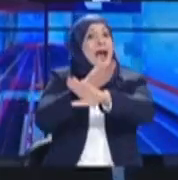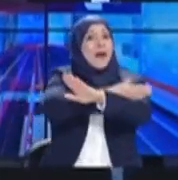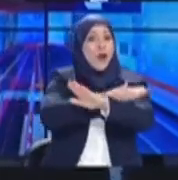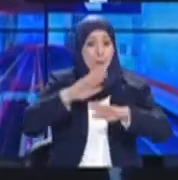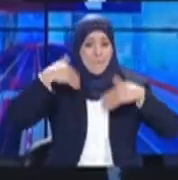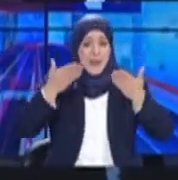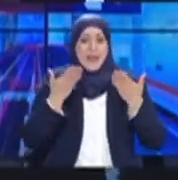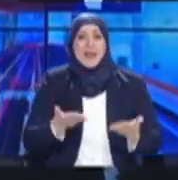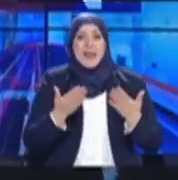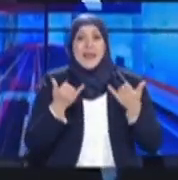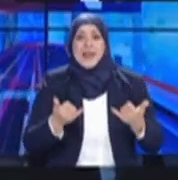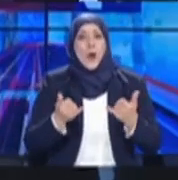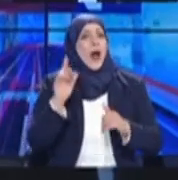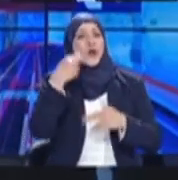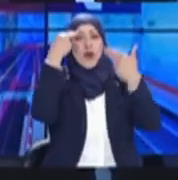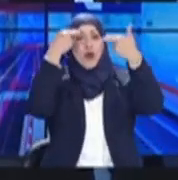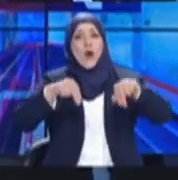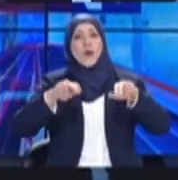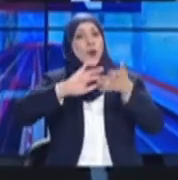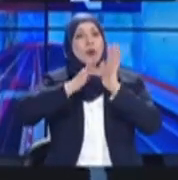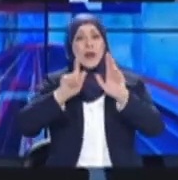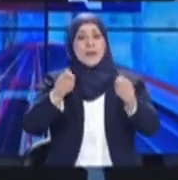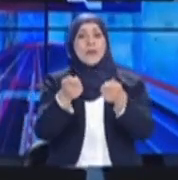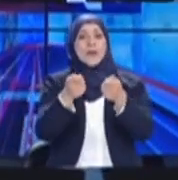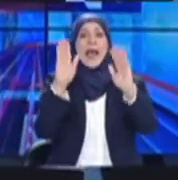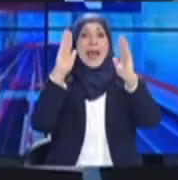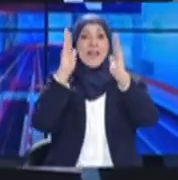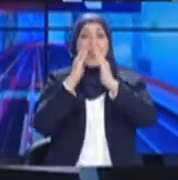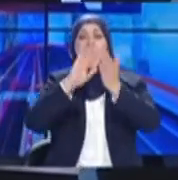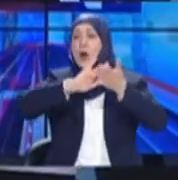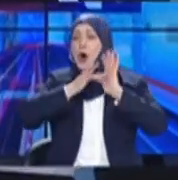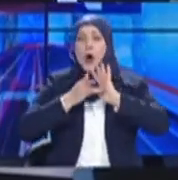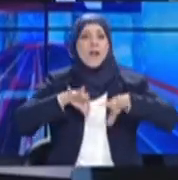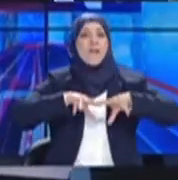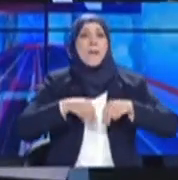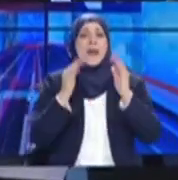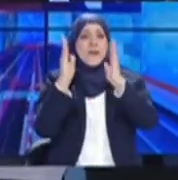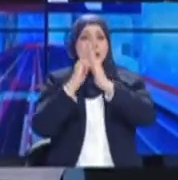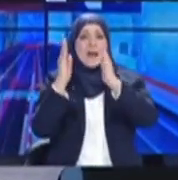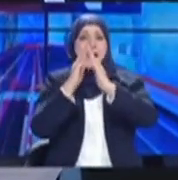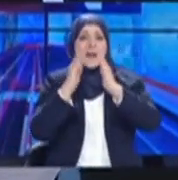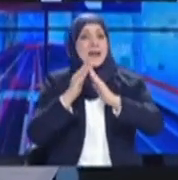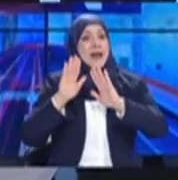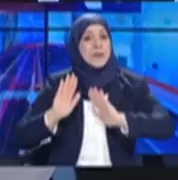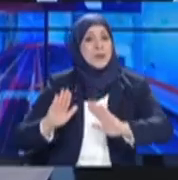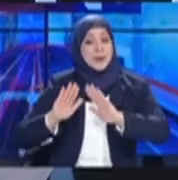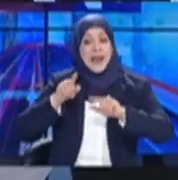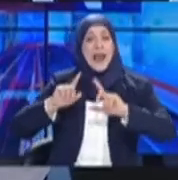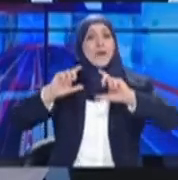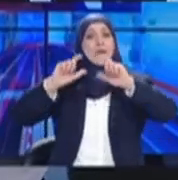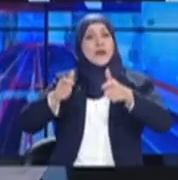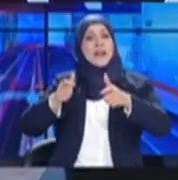هذه هي ما تصير جديد سيح واحد ثم هي لما من اجل يعني اه حدث